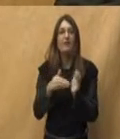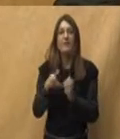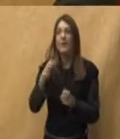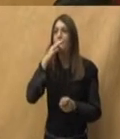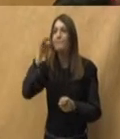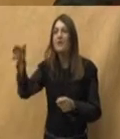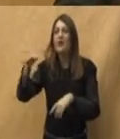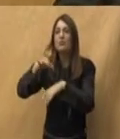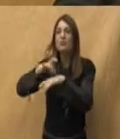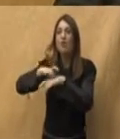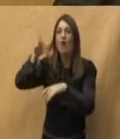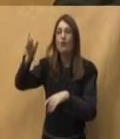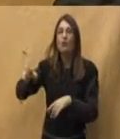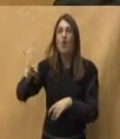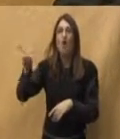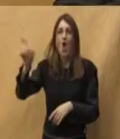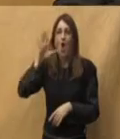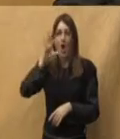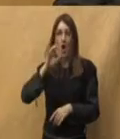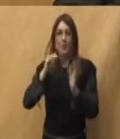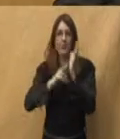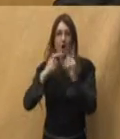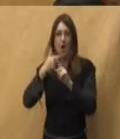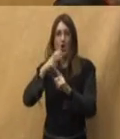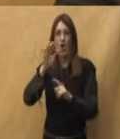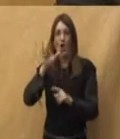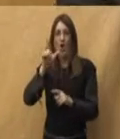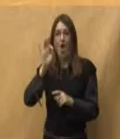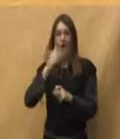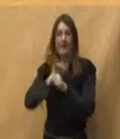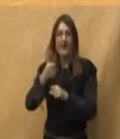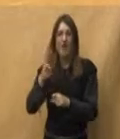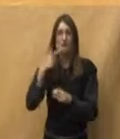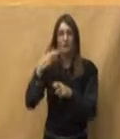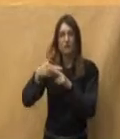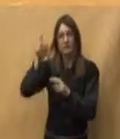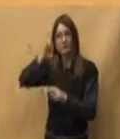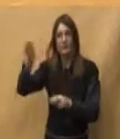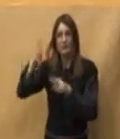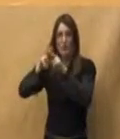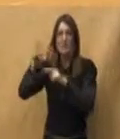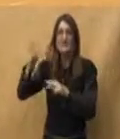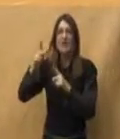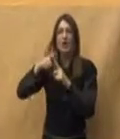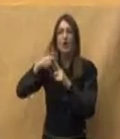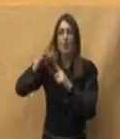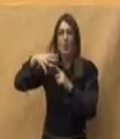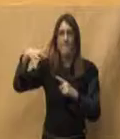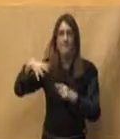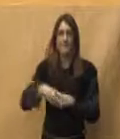priupitati liječnike na onkologiji ili bolje rečeno na institutu za tumore. Da. Evo, vratit ćemo se